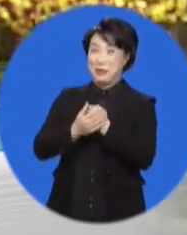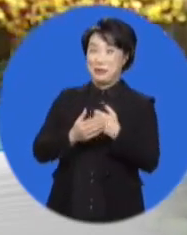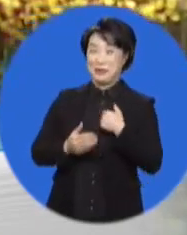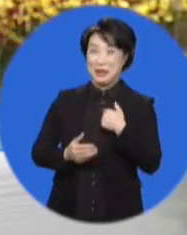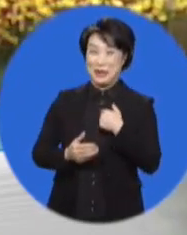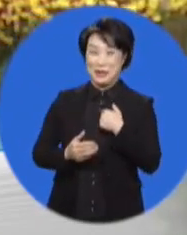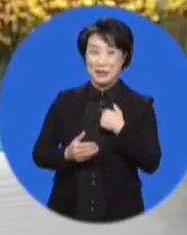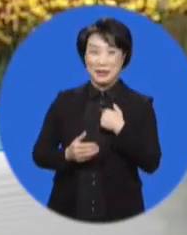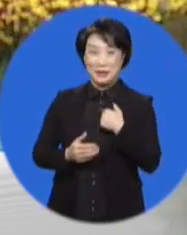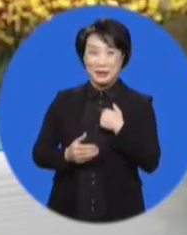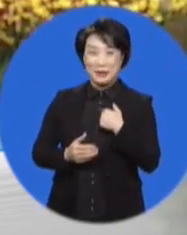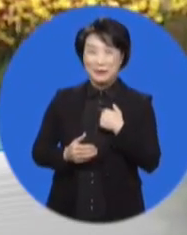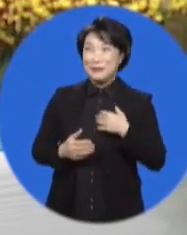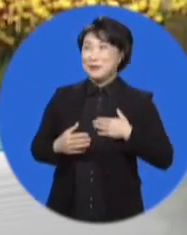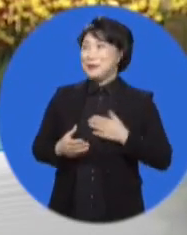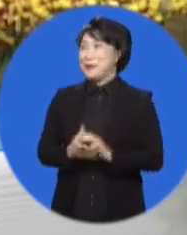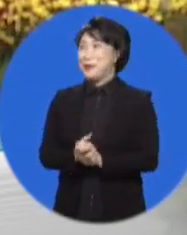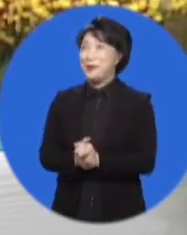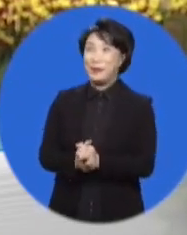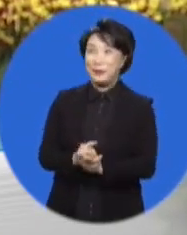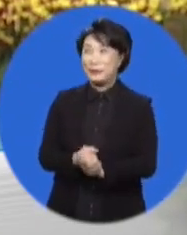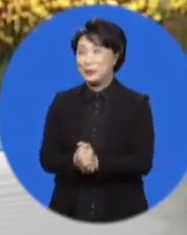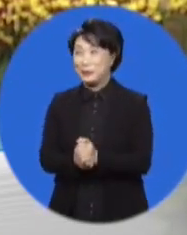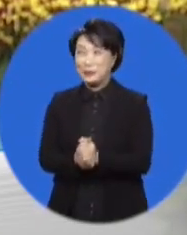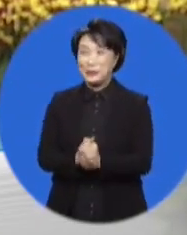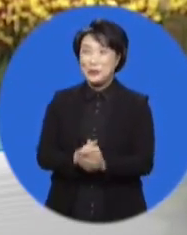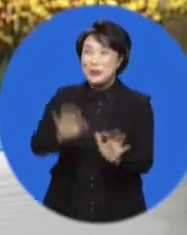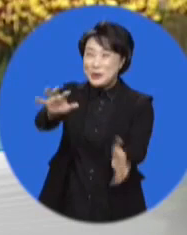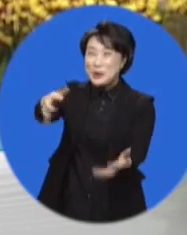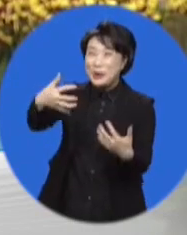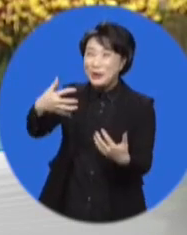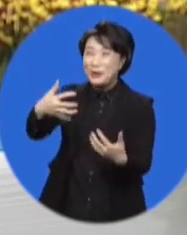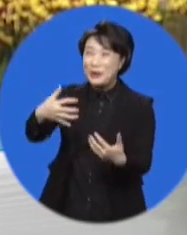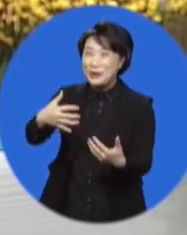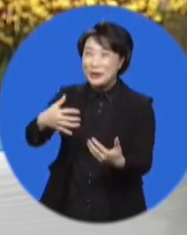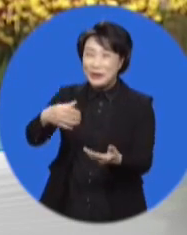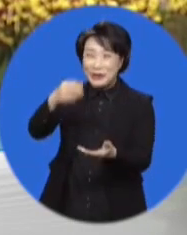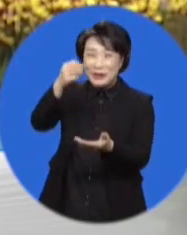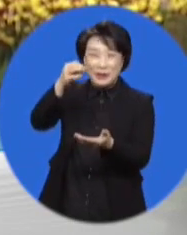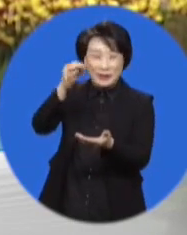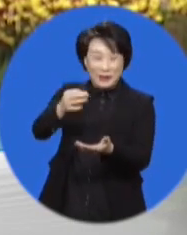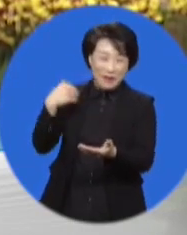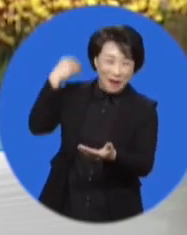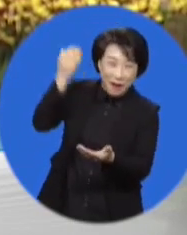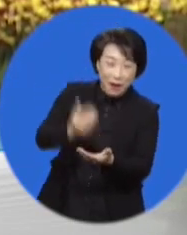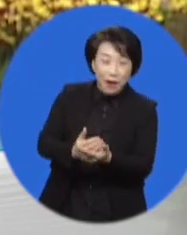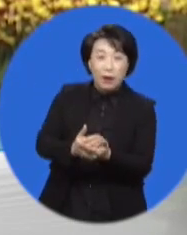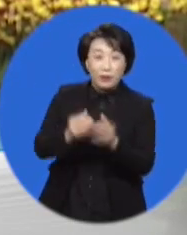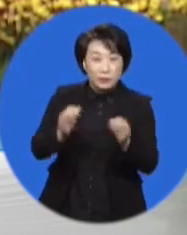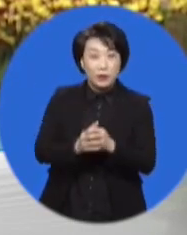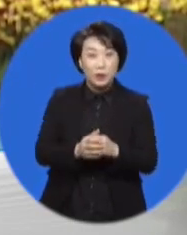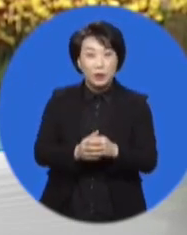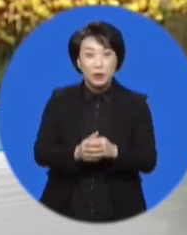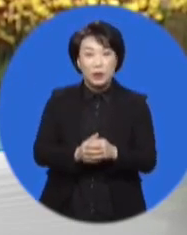내가 돈을 참 많이 벌었어 근데 그돈가지